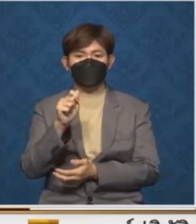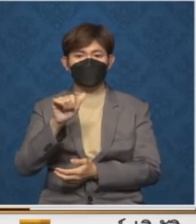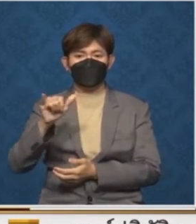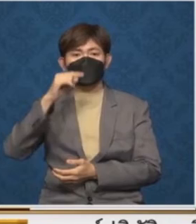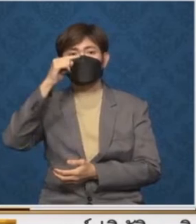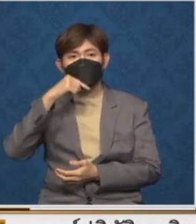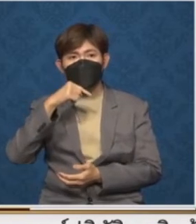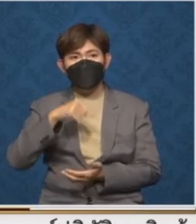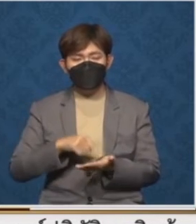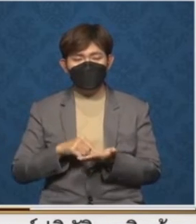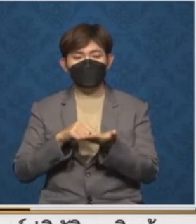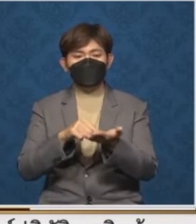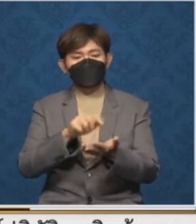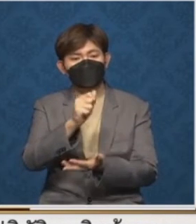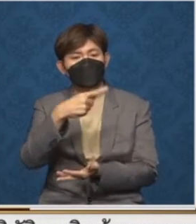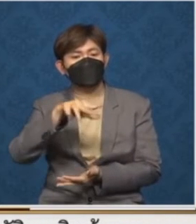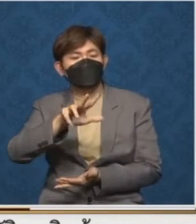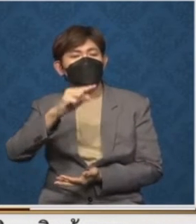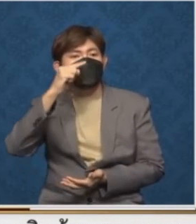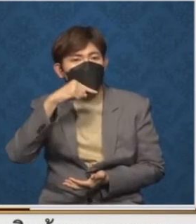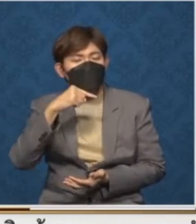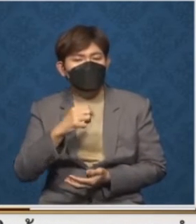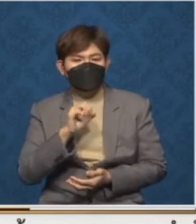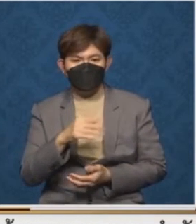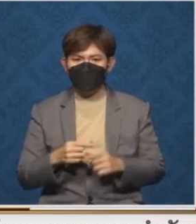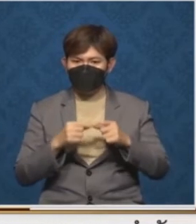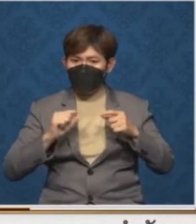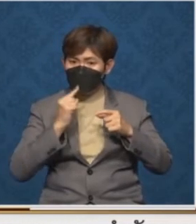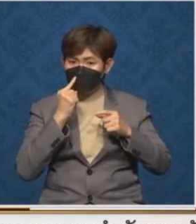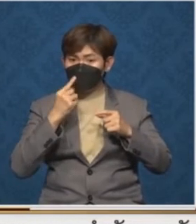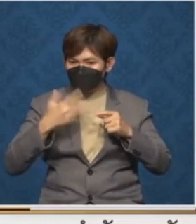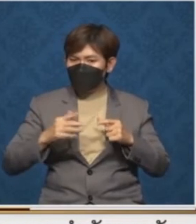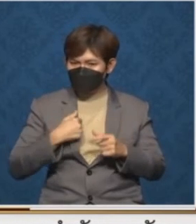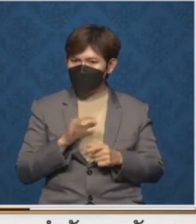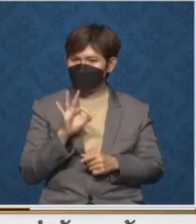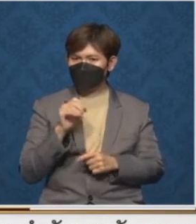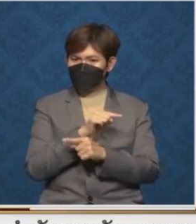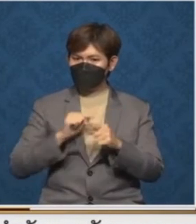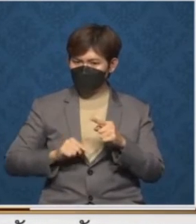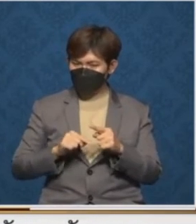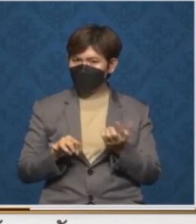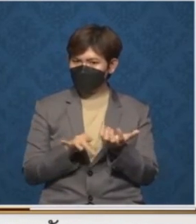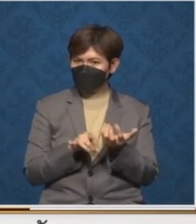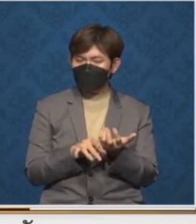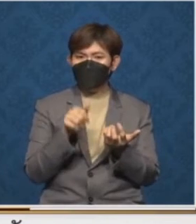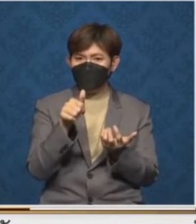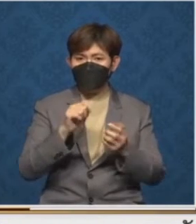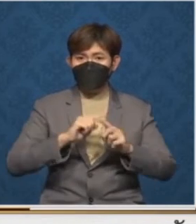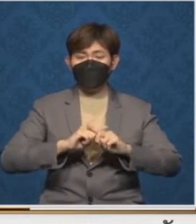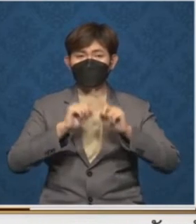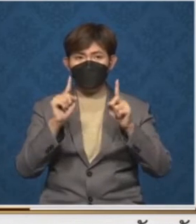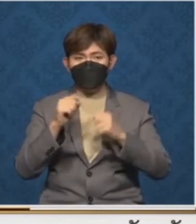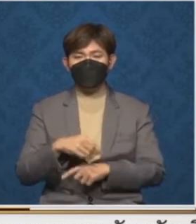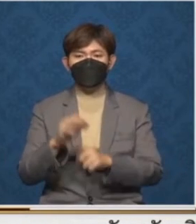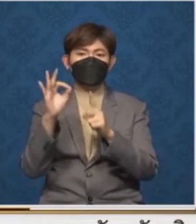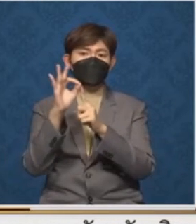ัเดียวแต่วาข่าวนั้นก็คือไย PBSไทย PBS บอกว่านายกก็หมายถงพนเอกประ